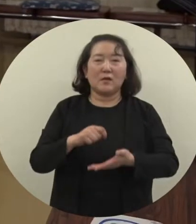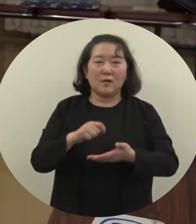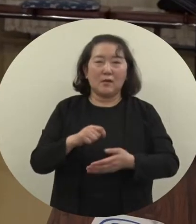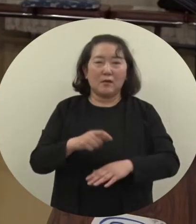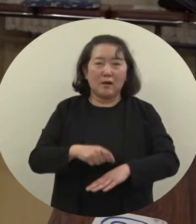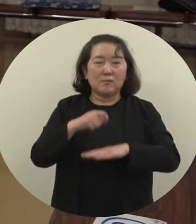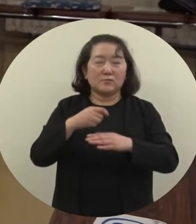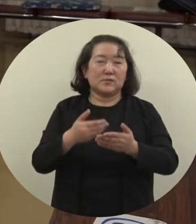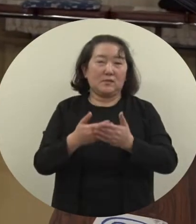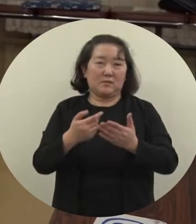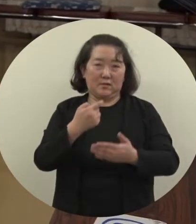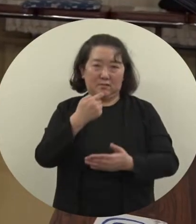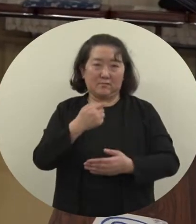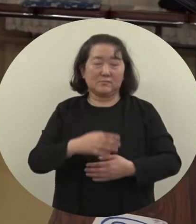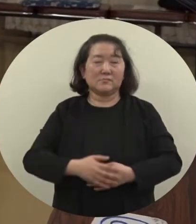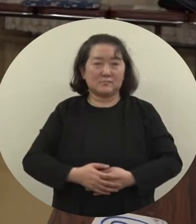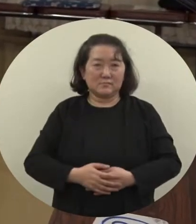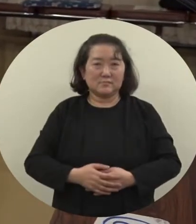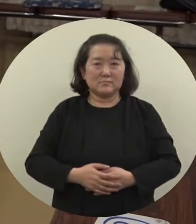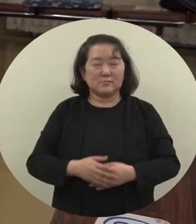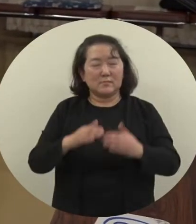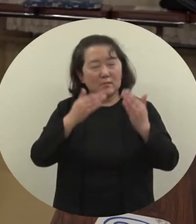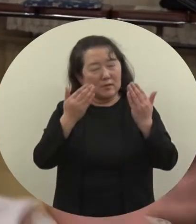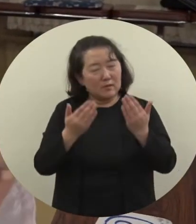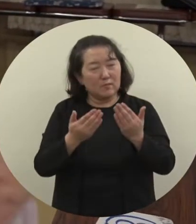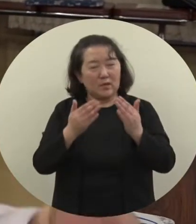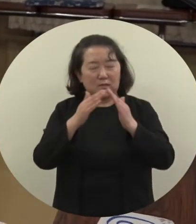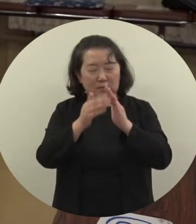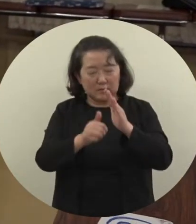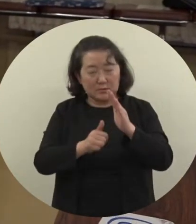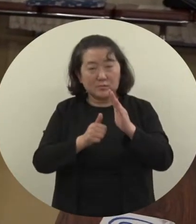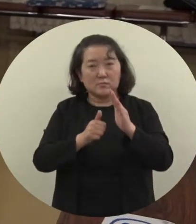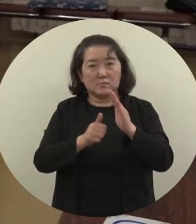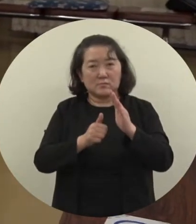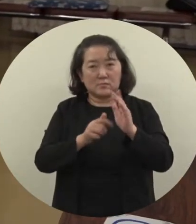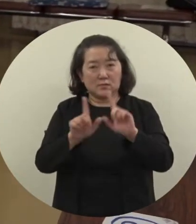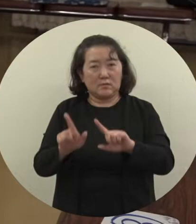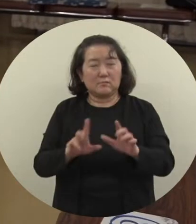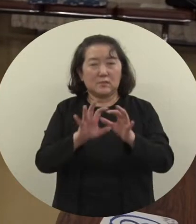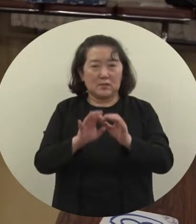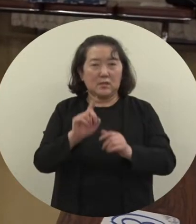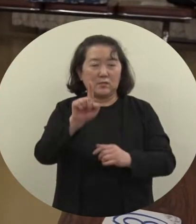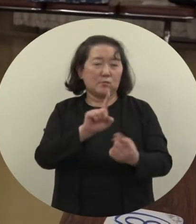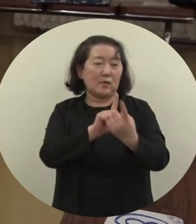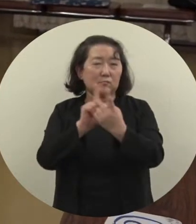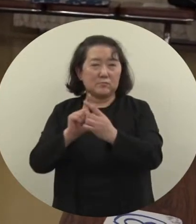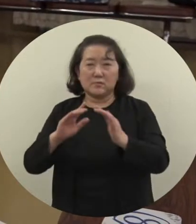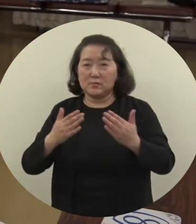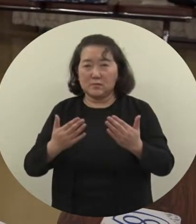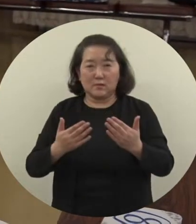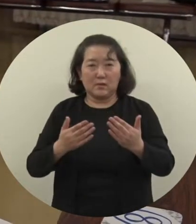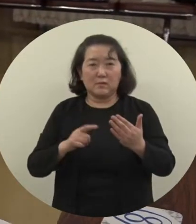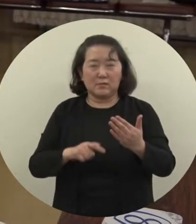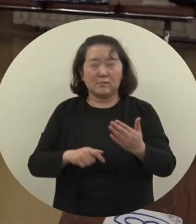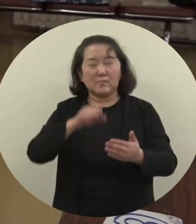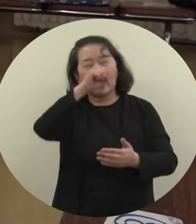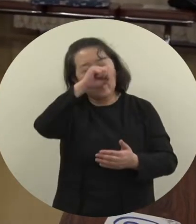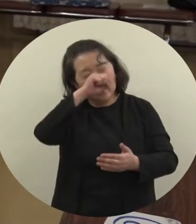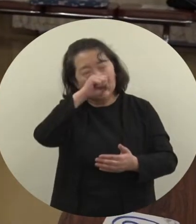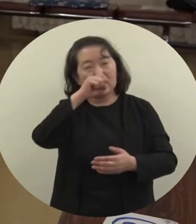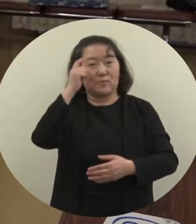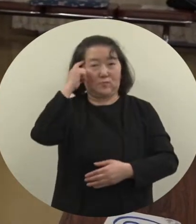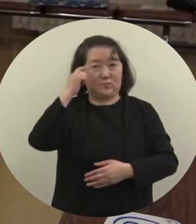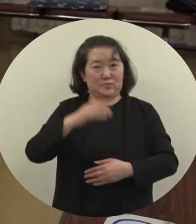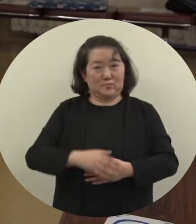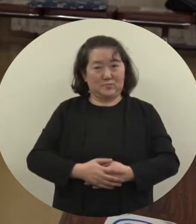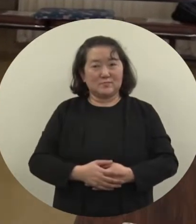か、あんましもう家に引きこもりやけん、人と触れ合うこともないけん、良かったなって